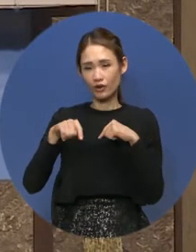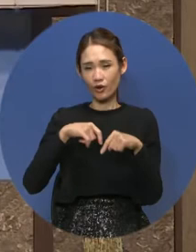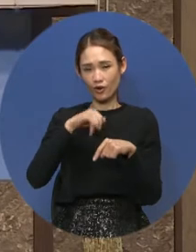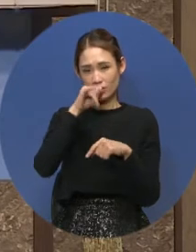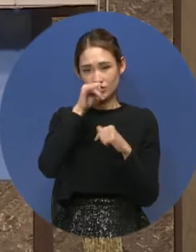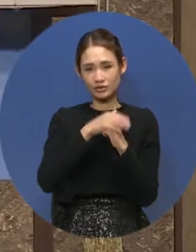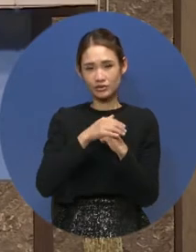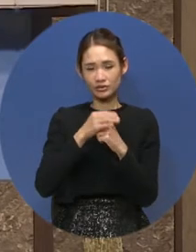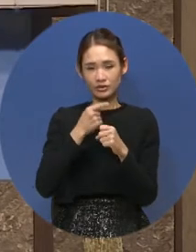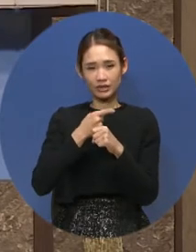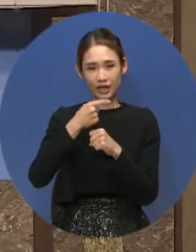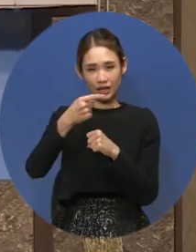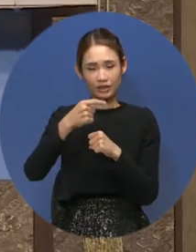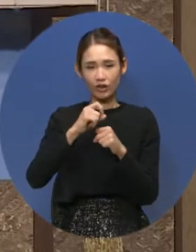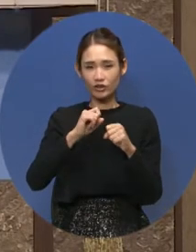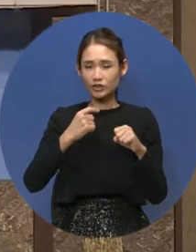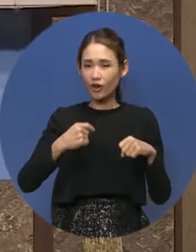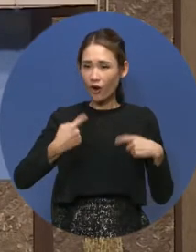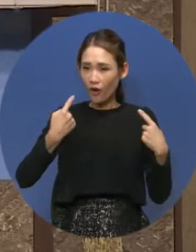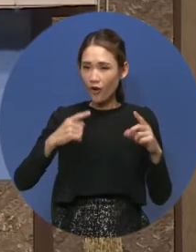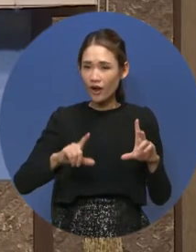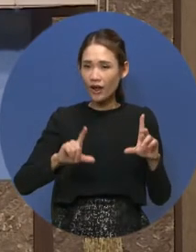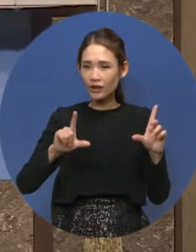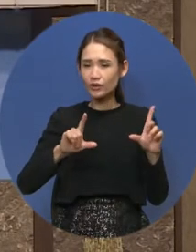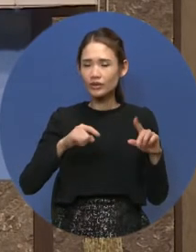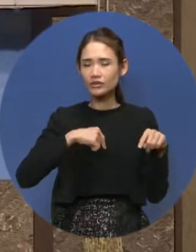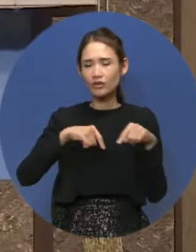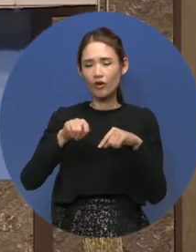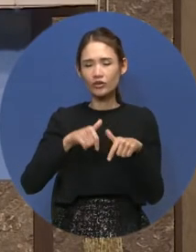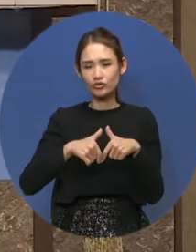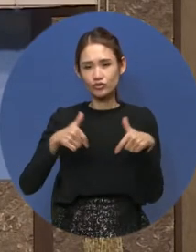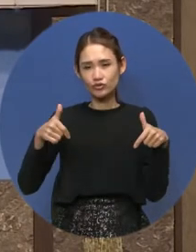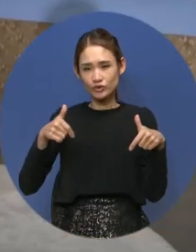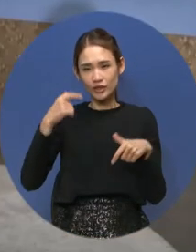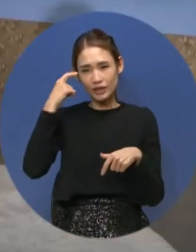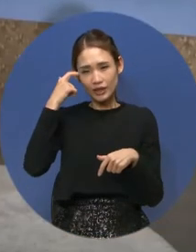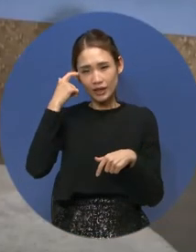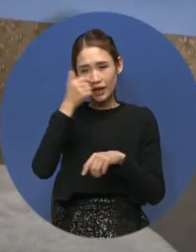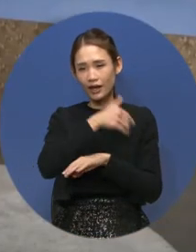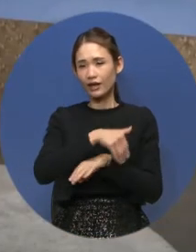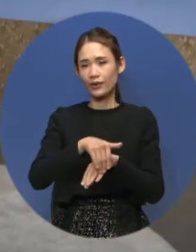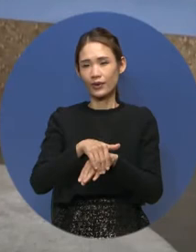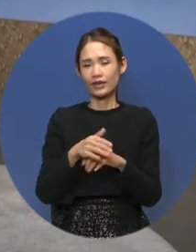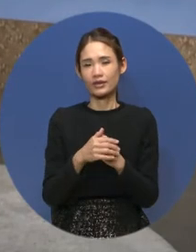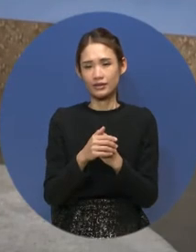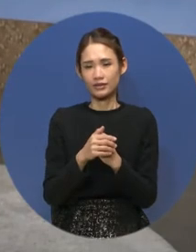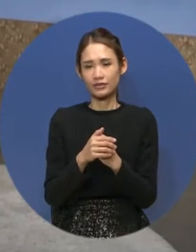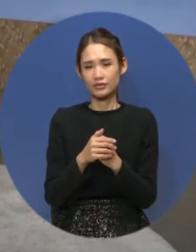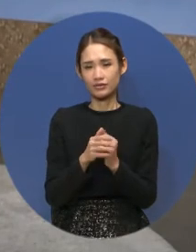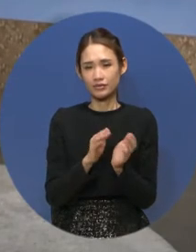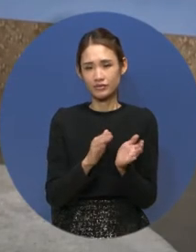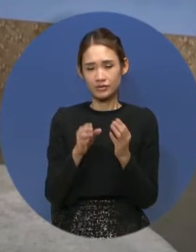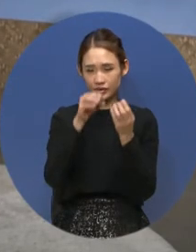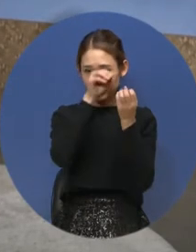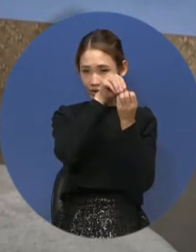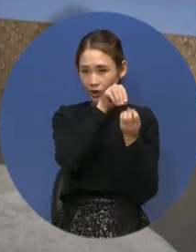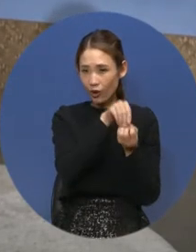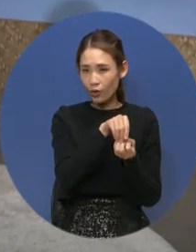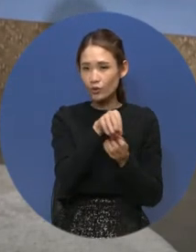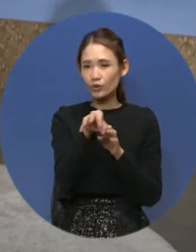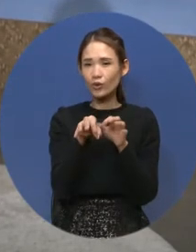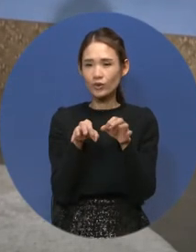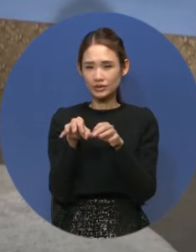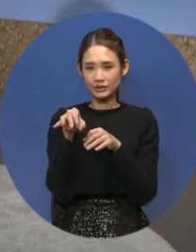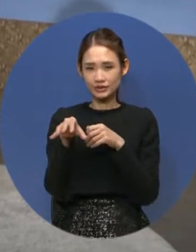내년 설날에도 이 정책들을 확대 추진할 예정입니다. 네. 네. 네. 그러니까 어떻게 보면